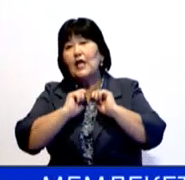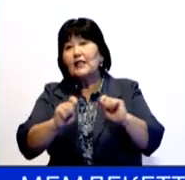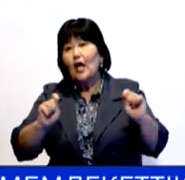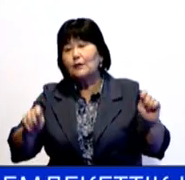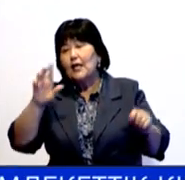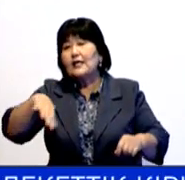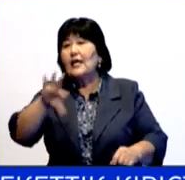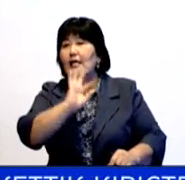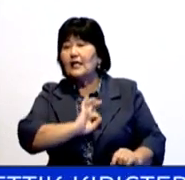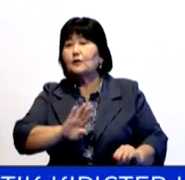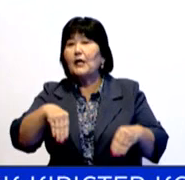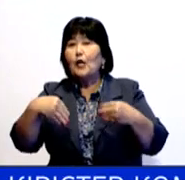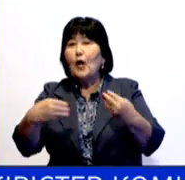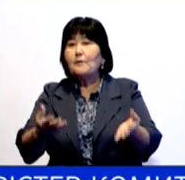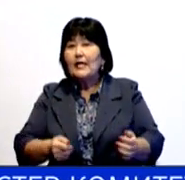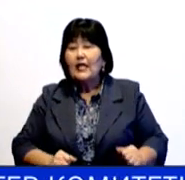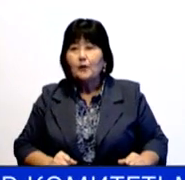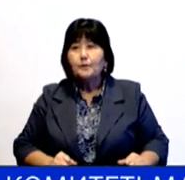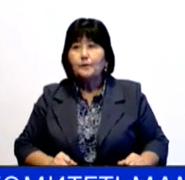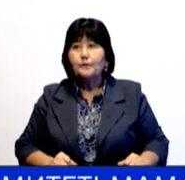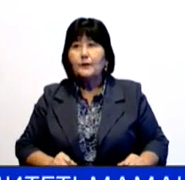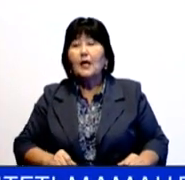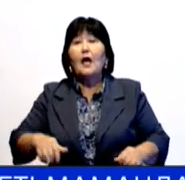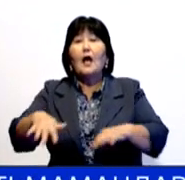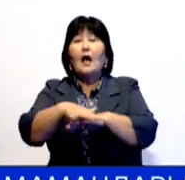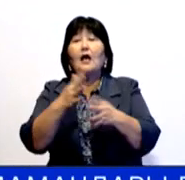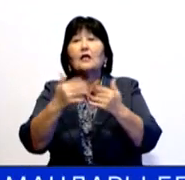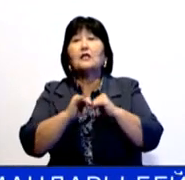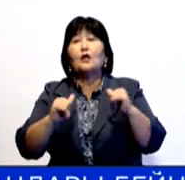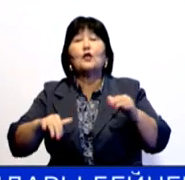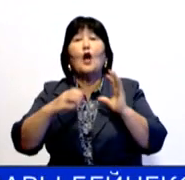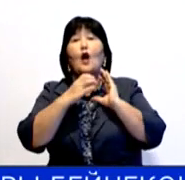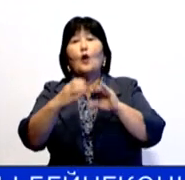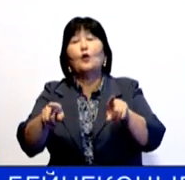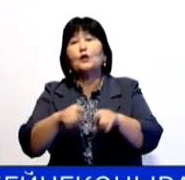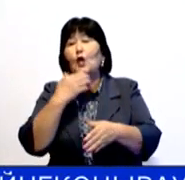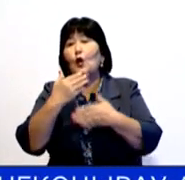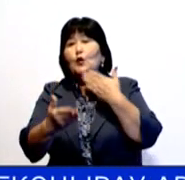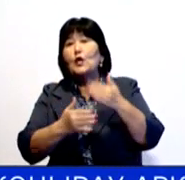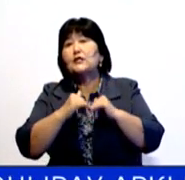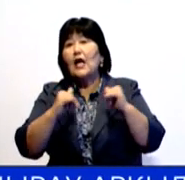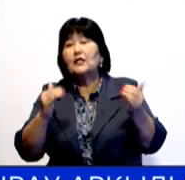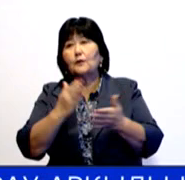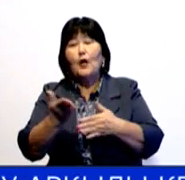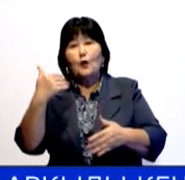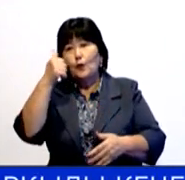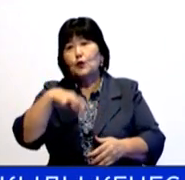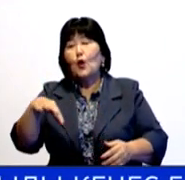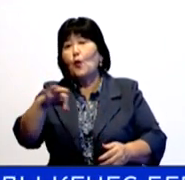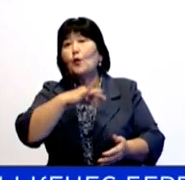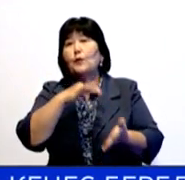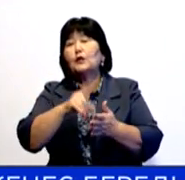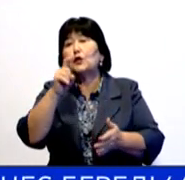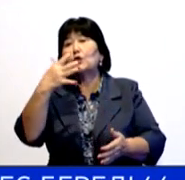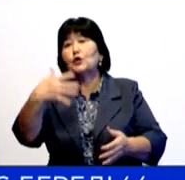ел игілігіне пайдалануға берді. Халық санының өсуі қоғамдық көлікке деген сұранысты арттырып келеді. Өткен жылы облыс орталығына